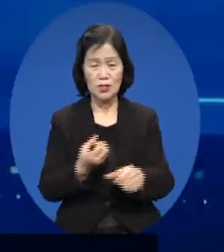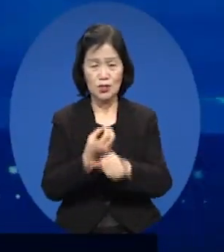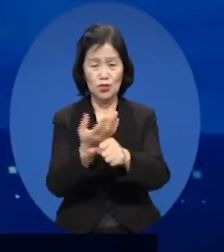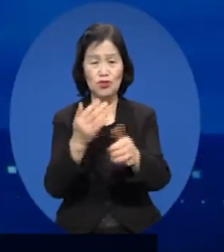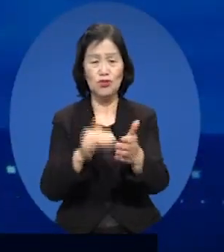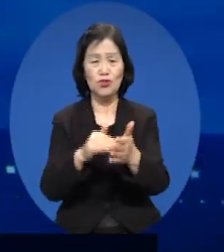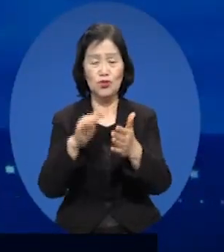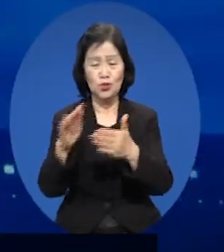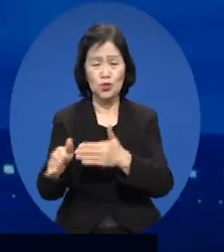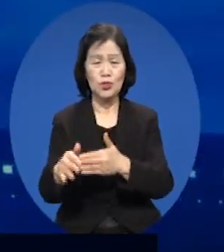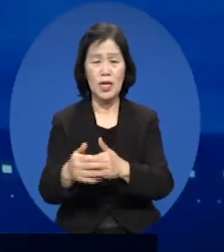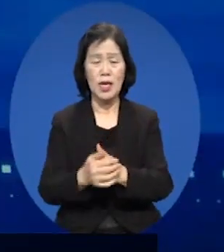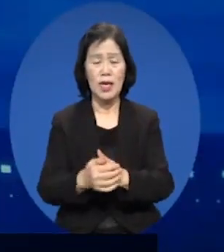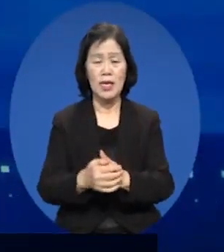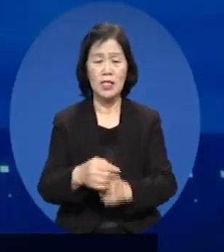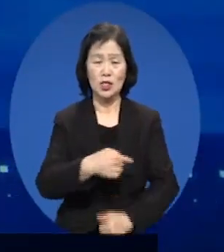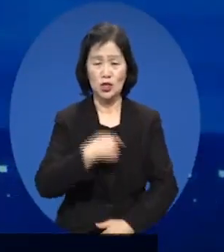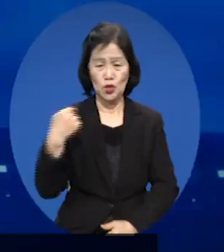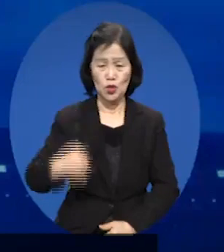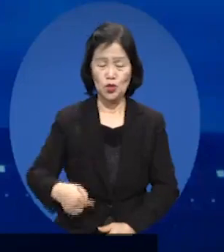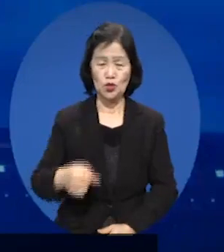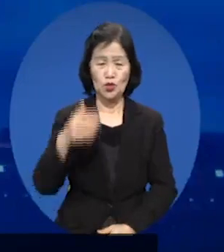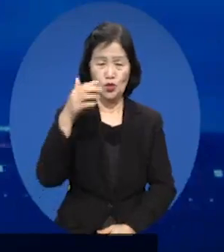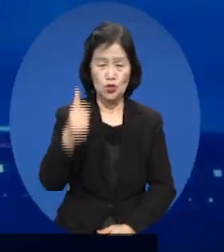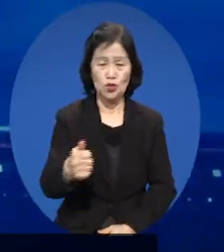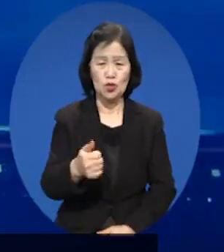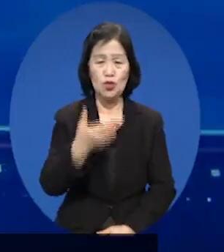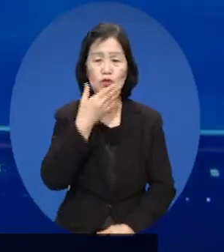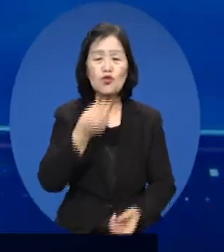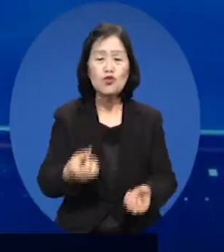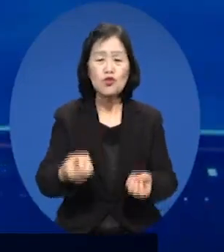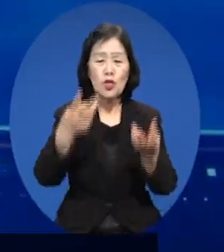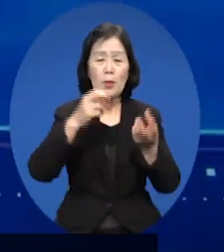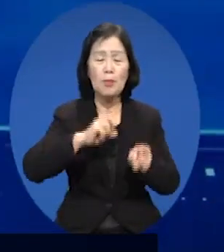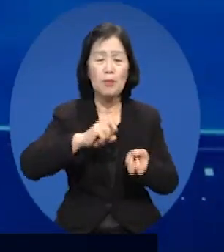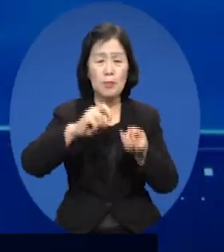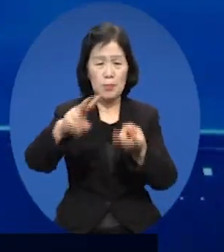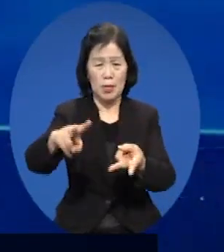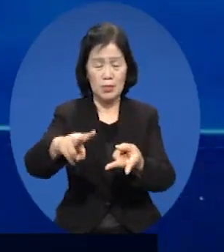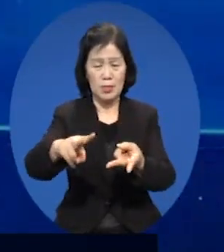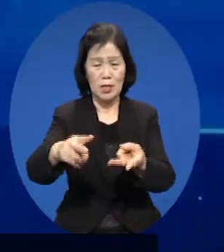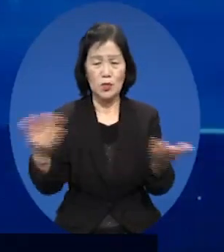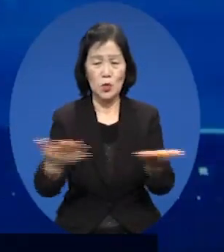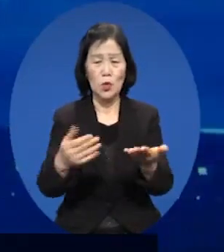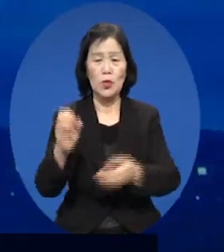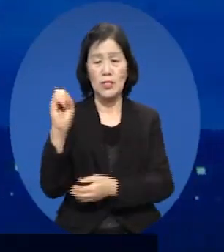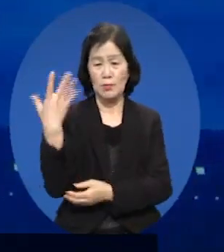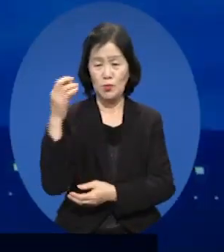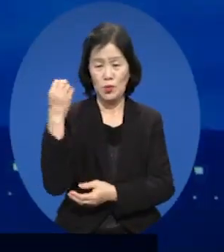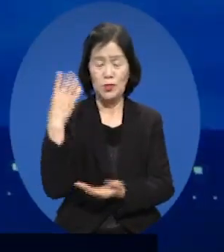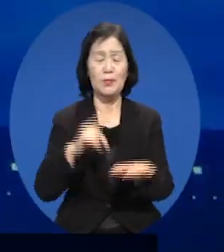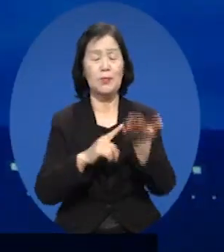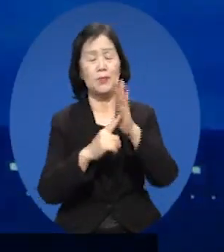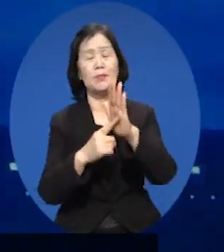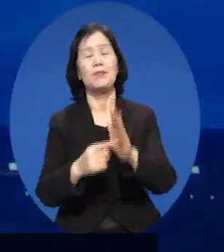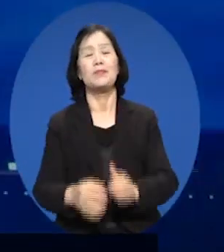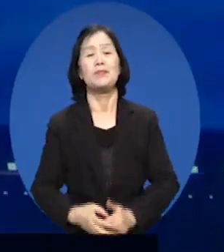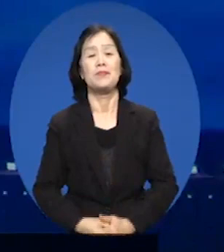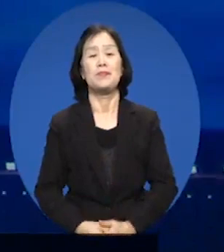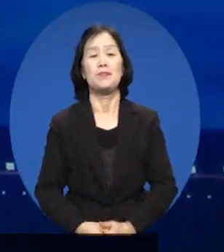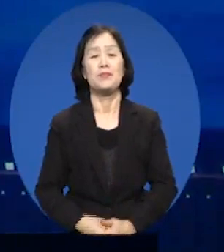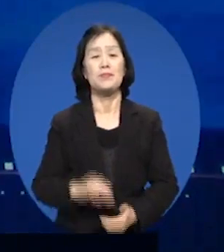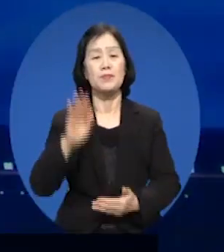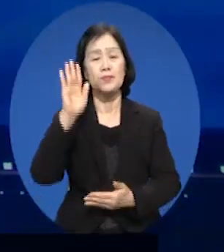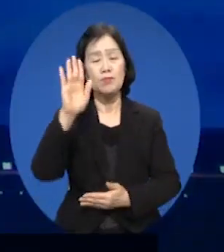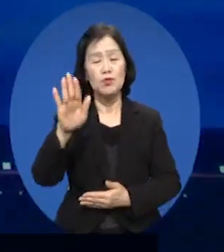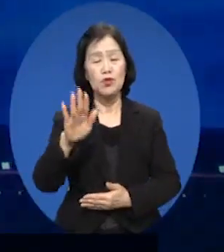바로 발 빠르게 시진핑 중국 국가주석의 축전을 보냈다 라는 그 사실을 또 노동 신분에서 크게 보도 하기도 했는데 향후